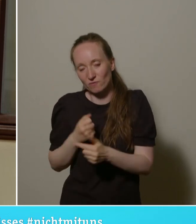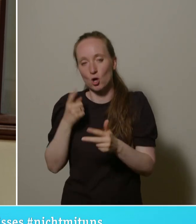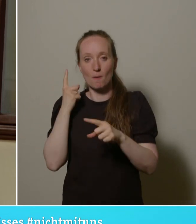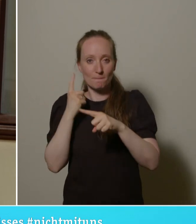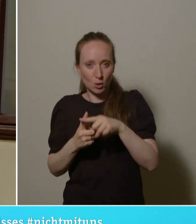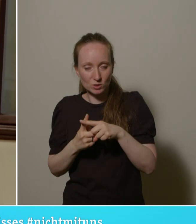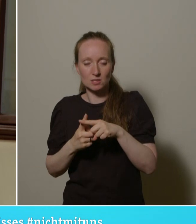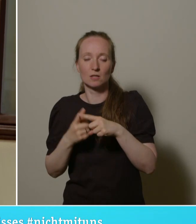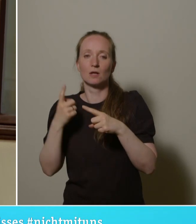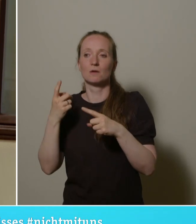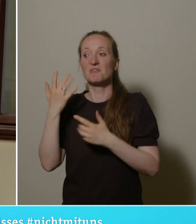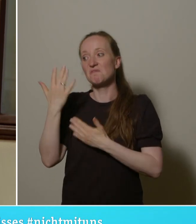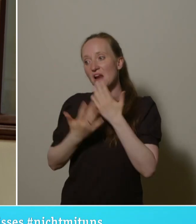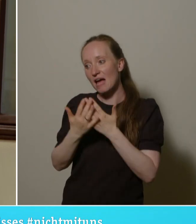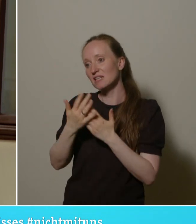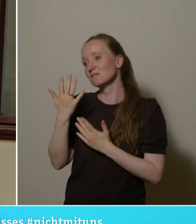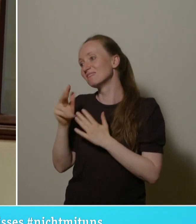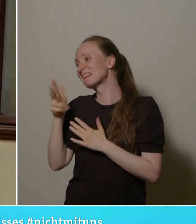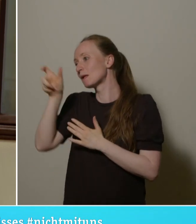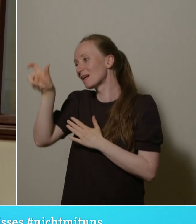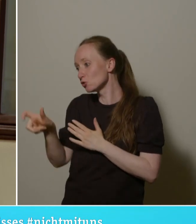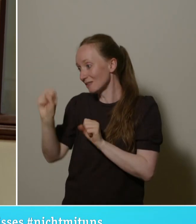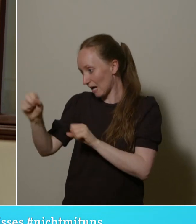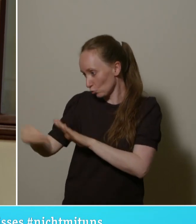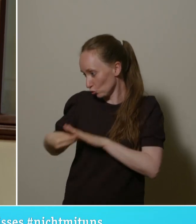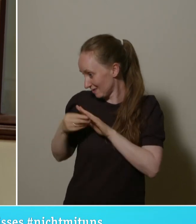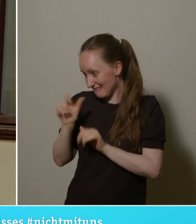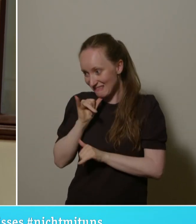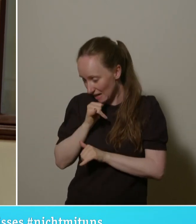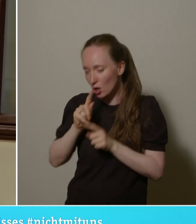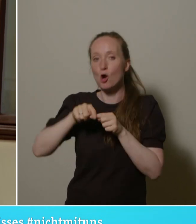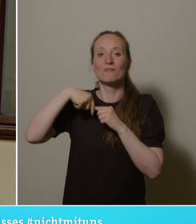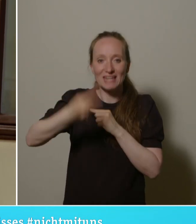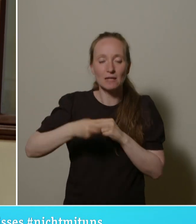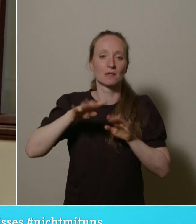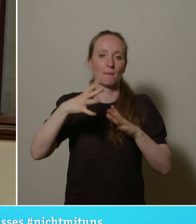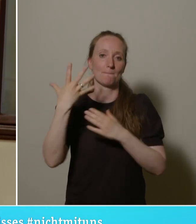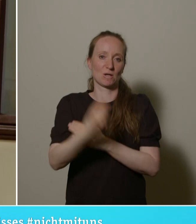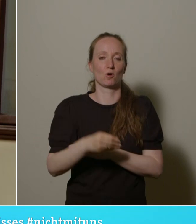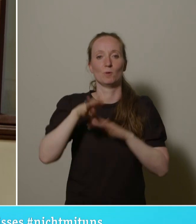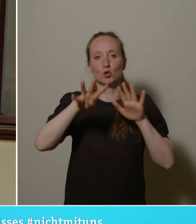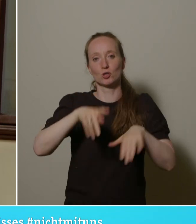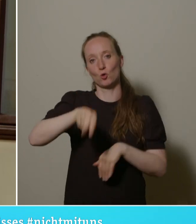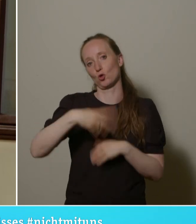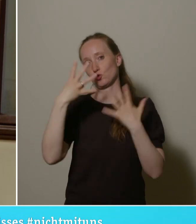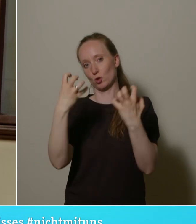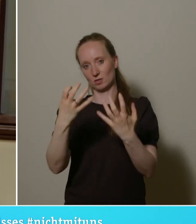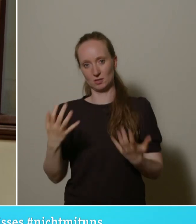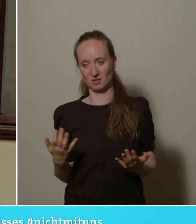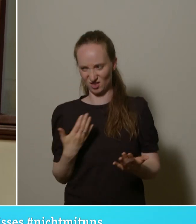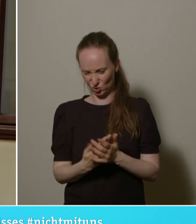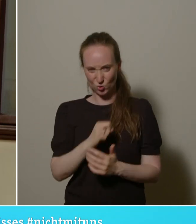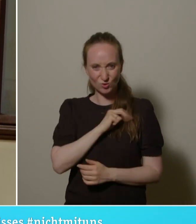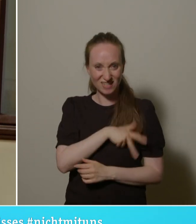die Tatsache, ob nicht vielleicht noch ein Dritter Sie unterstützen kann. Und dann kriegen Sie es für 19,90 Euro. Das ist soziale Politik. Super.